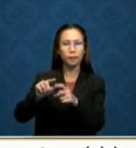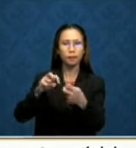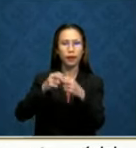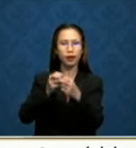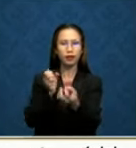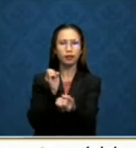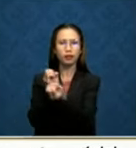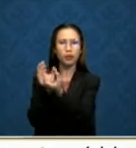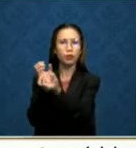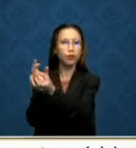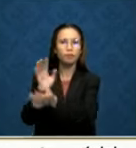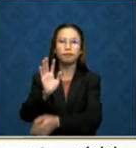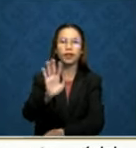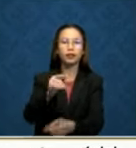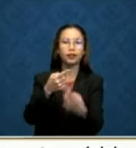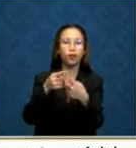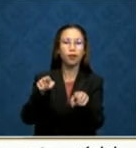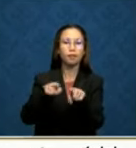ต่ธุรากิ